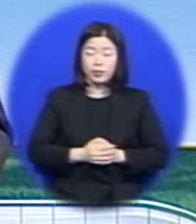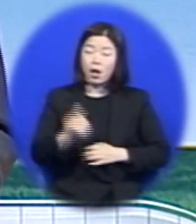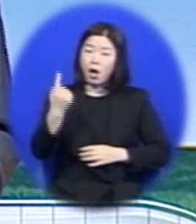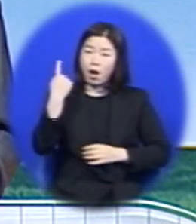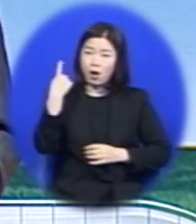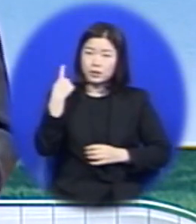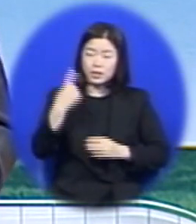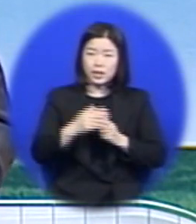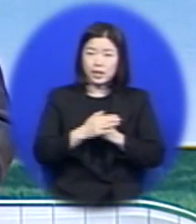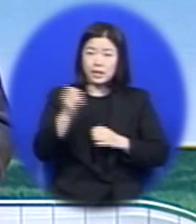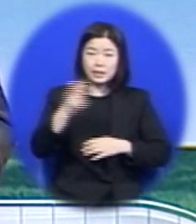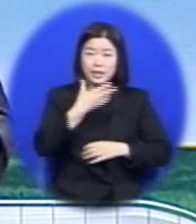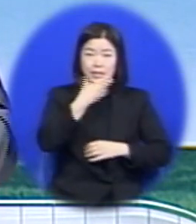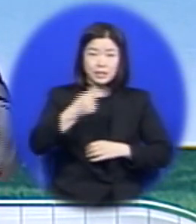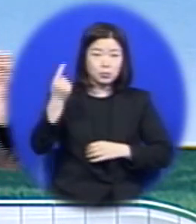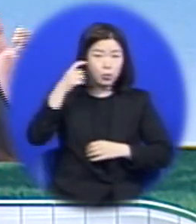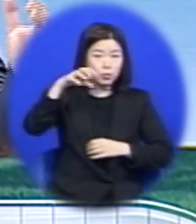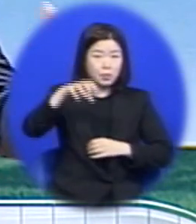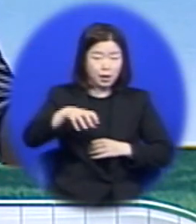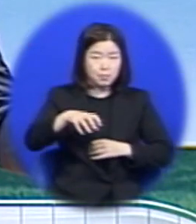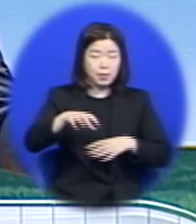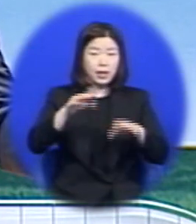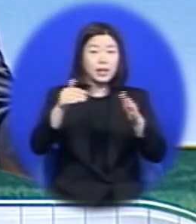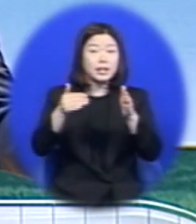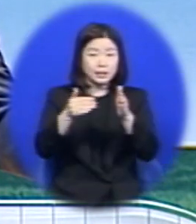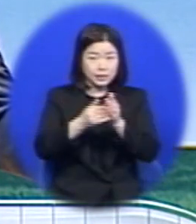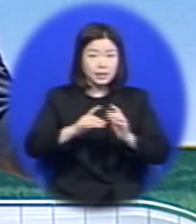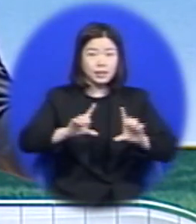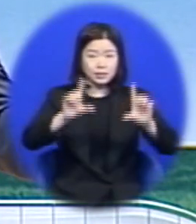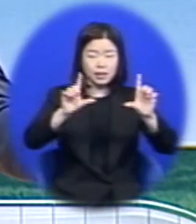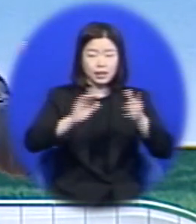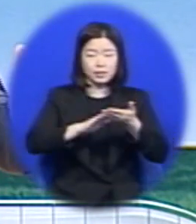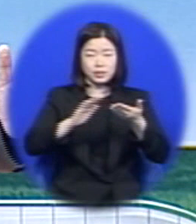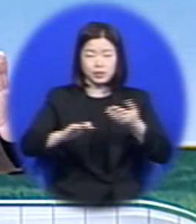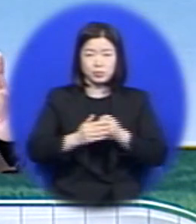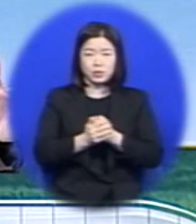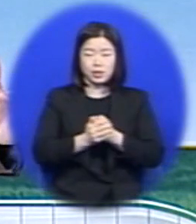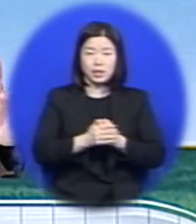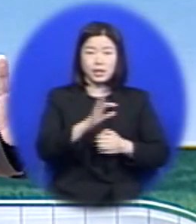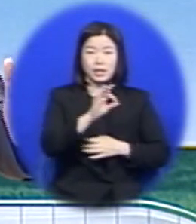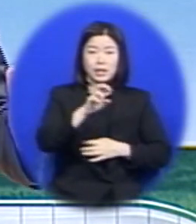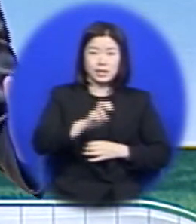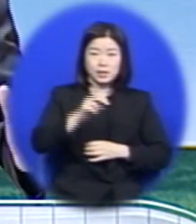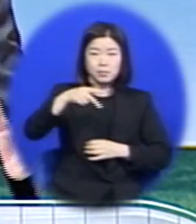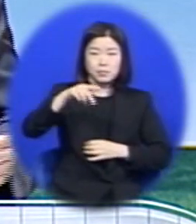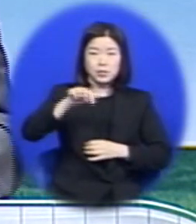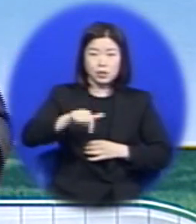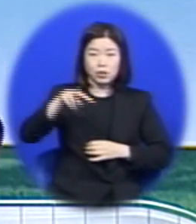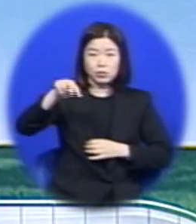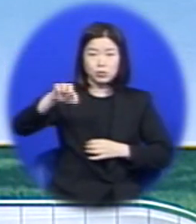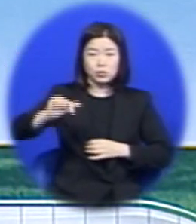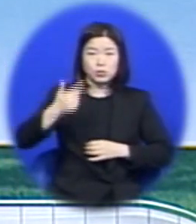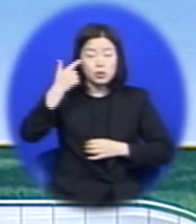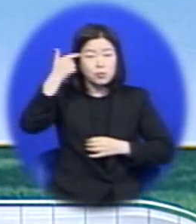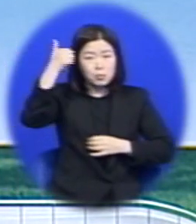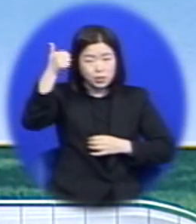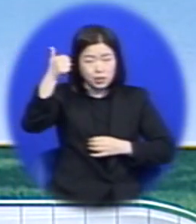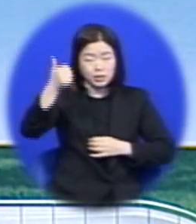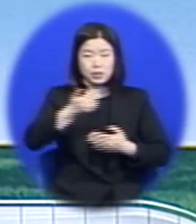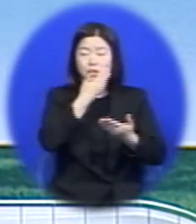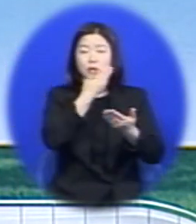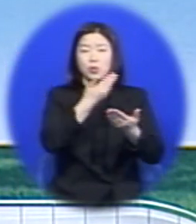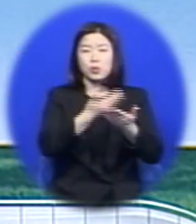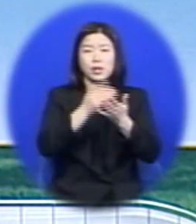어제 다시 복음 앞에 집회가 이제 끝나는 날이었습니다. 임석순 목사님께서 아주 귀한